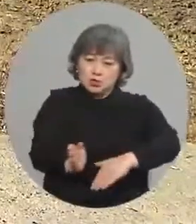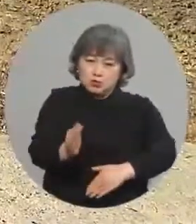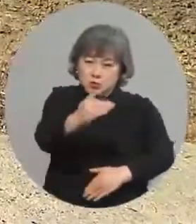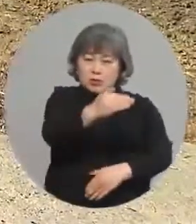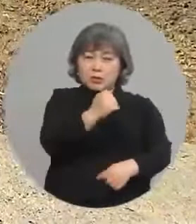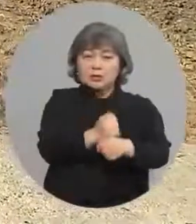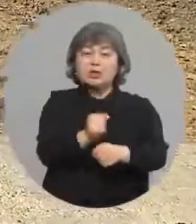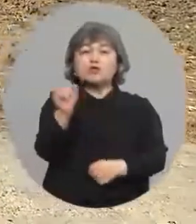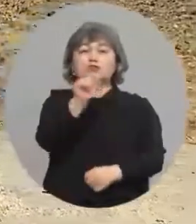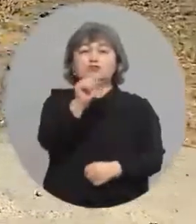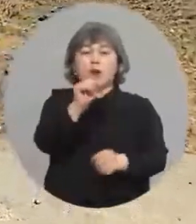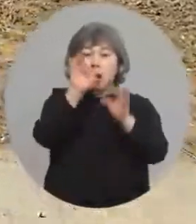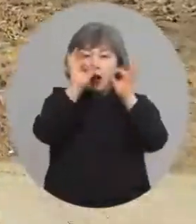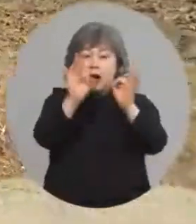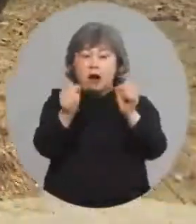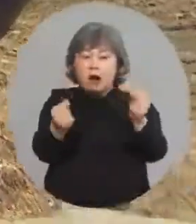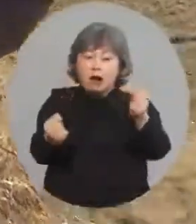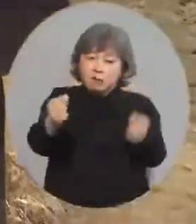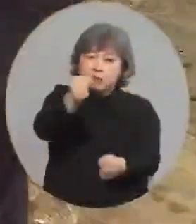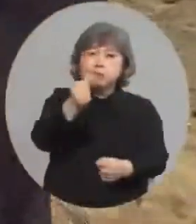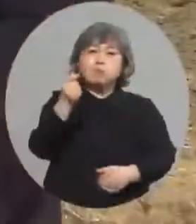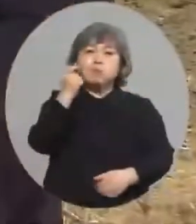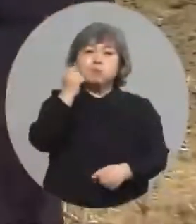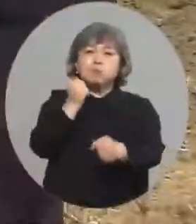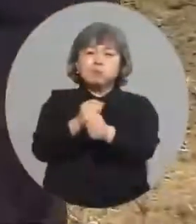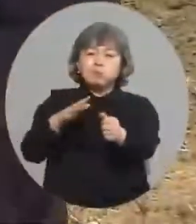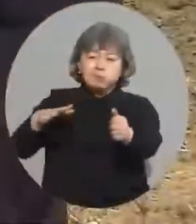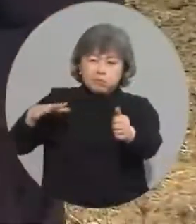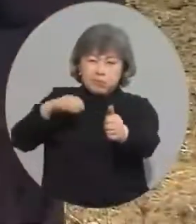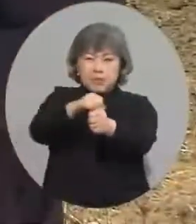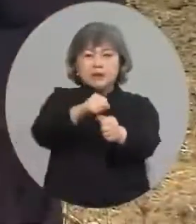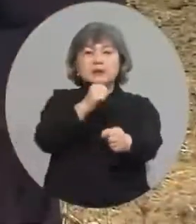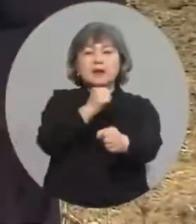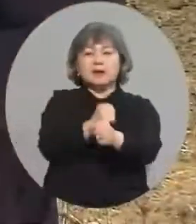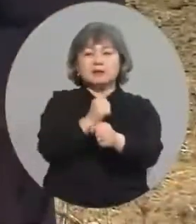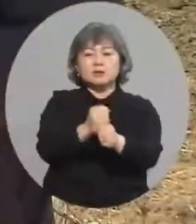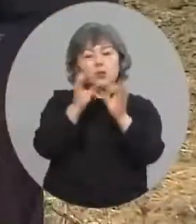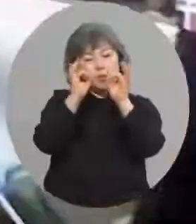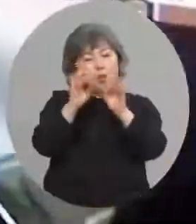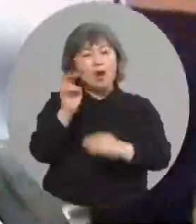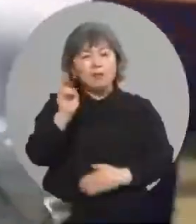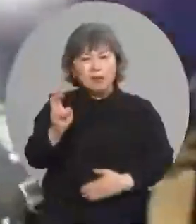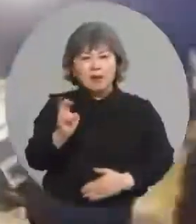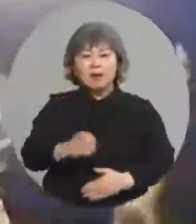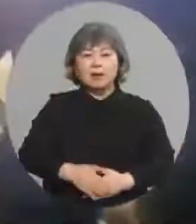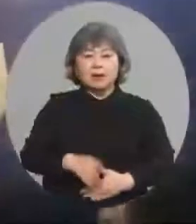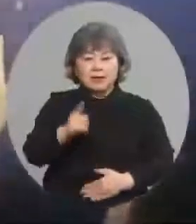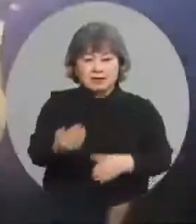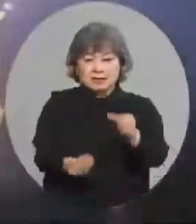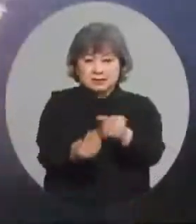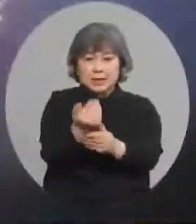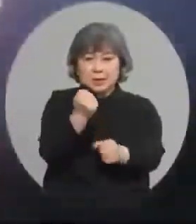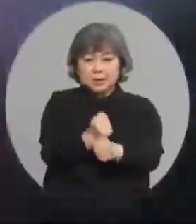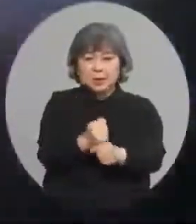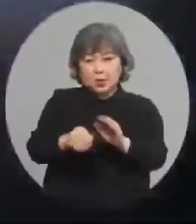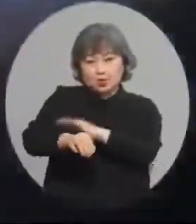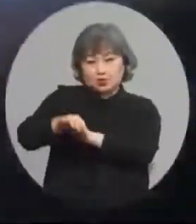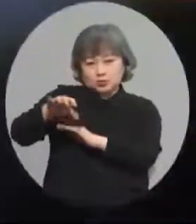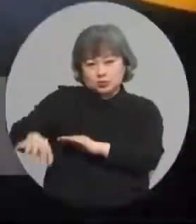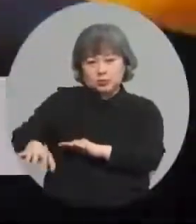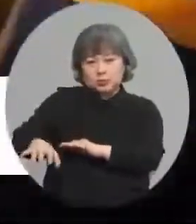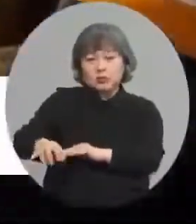도로인데 운전자가 미처 핸들을 꺾지 못하고 가드레일을 그대로 들이받은 것으로 보입니다. 이 사고로 조수석에 타고